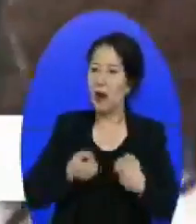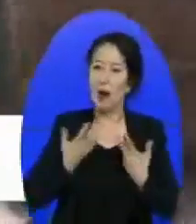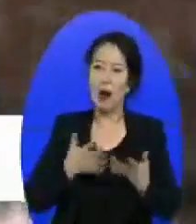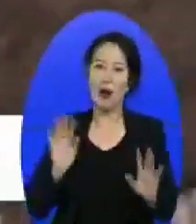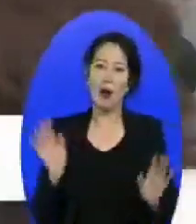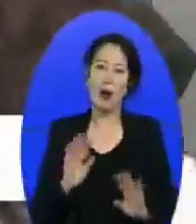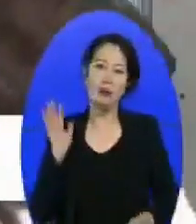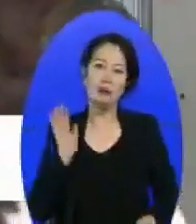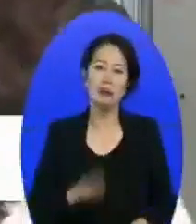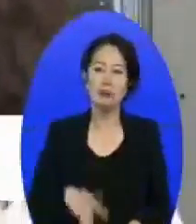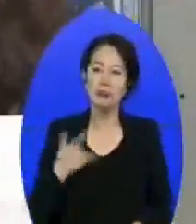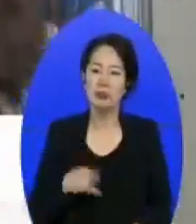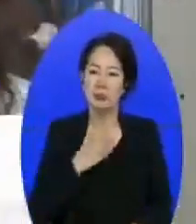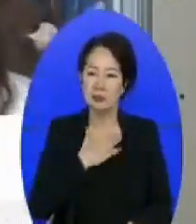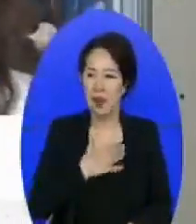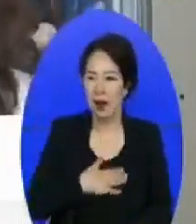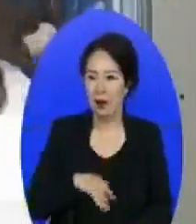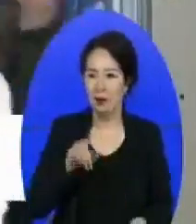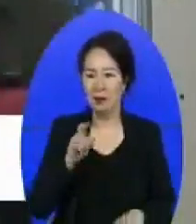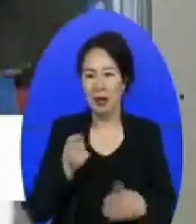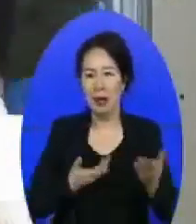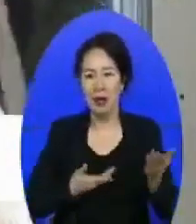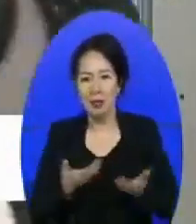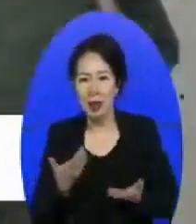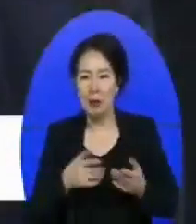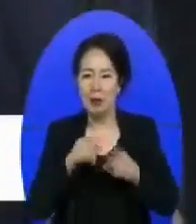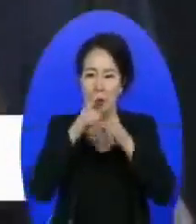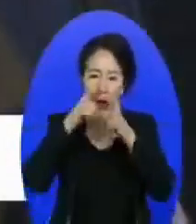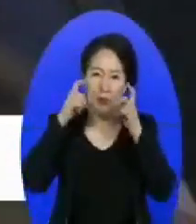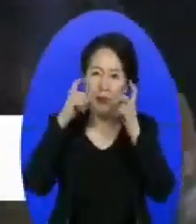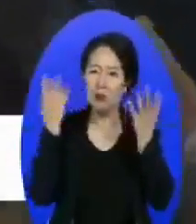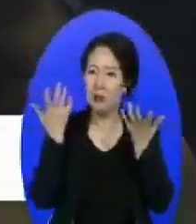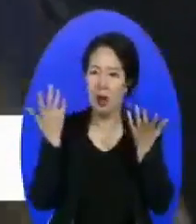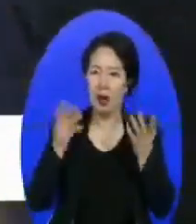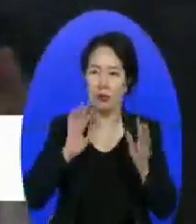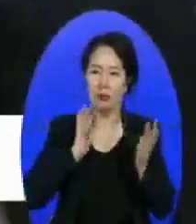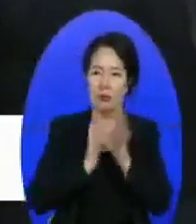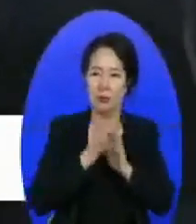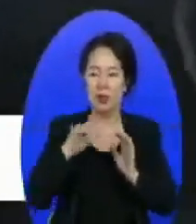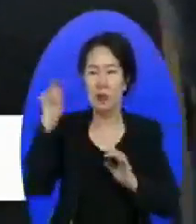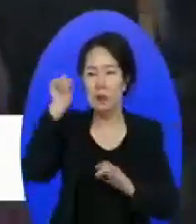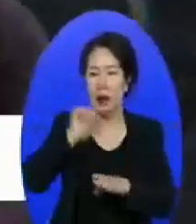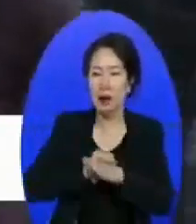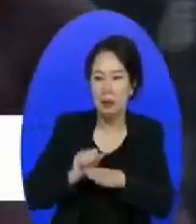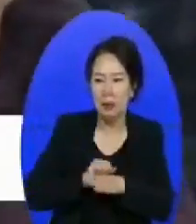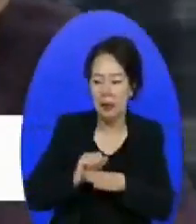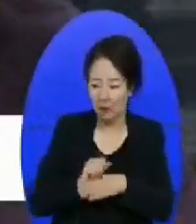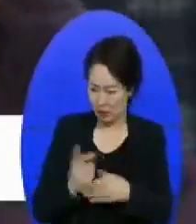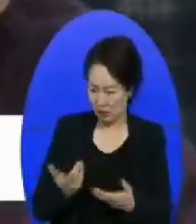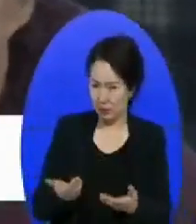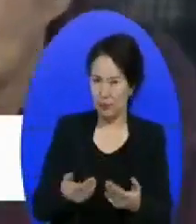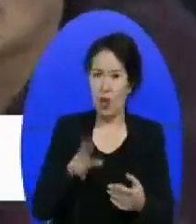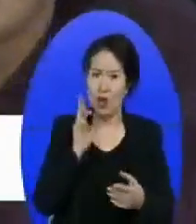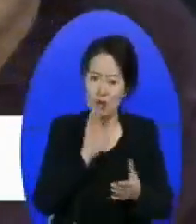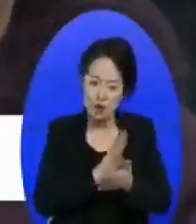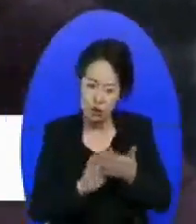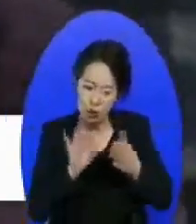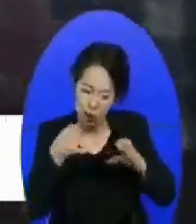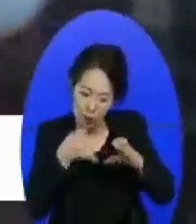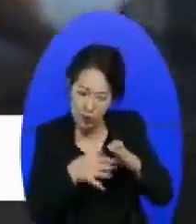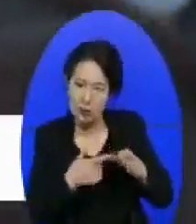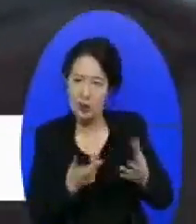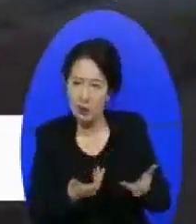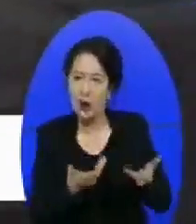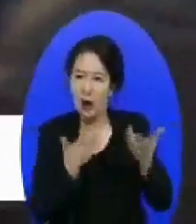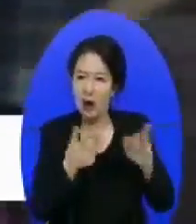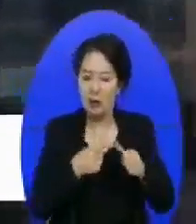гэж иргэд тайвшран зах худалдааны төвөр амны хаалтгүй иргэд баярын бэлтгэл базааж байна. Хэрвээ шин төрлийн коронавирусын халдвар